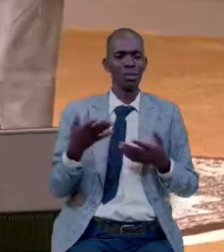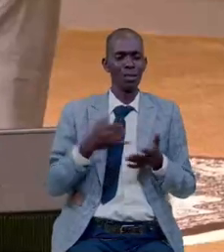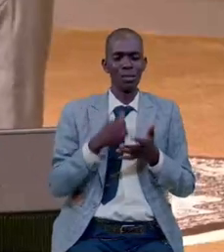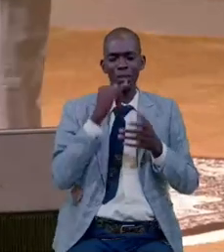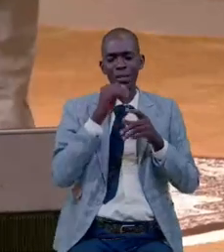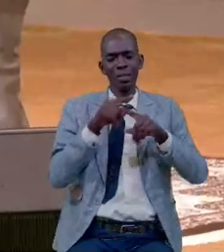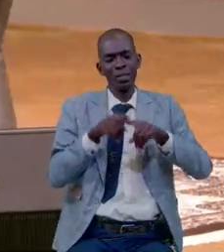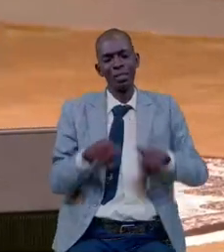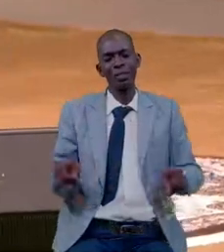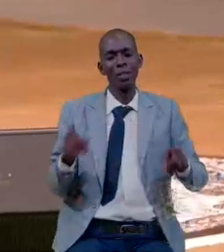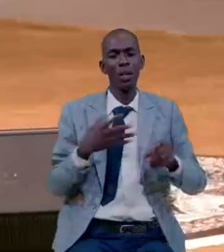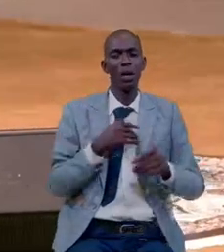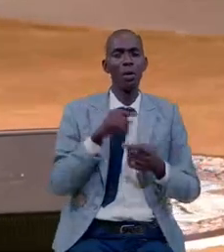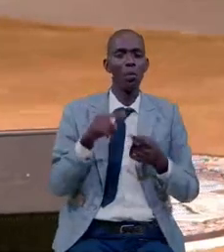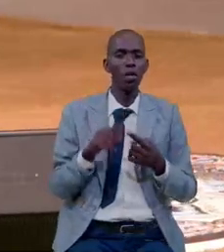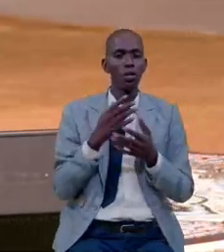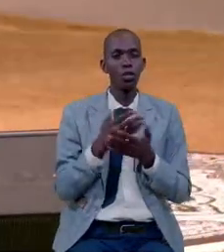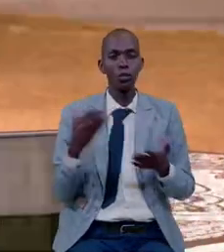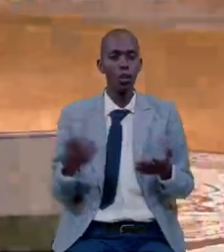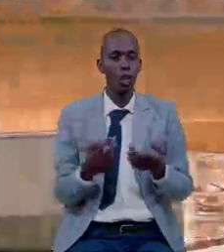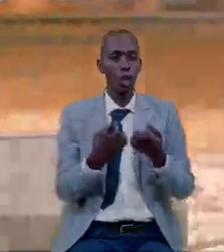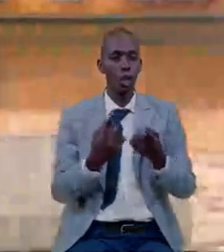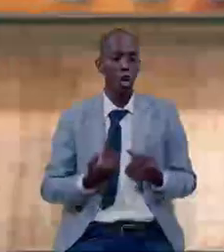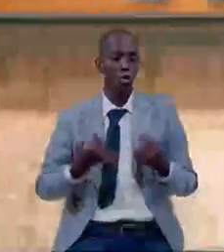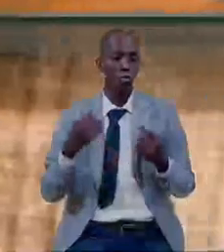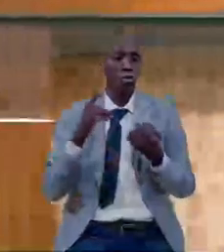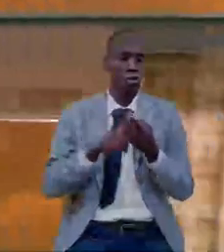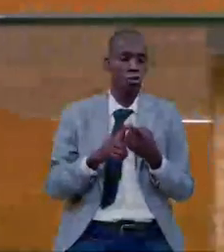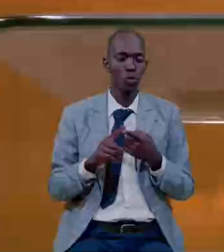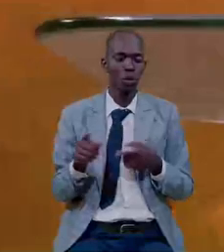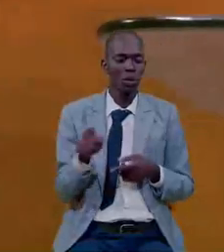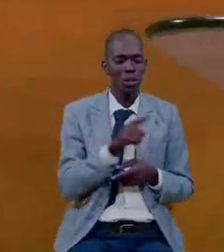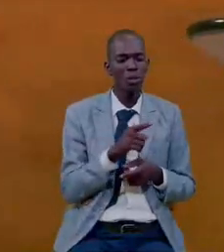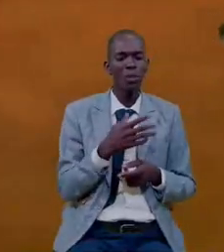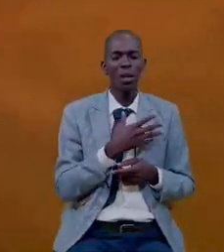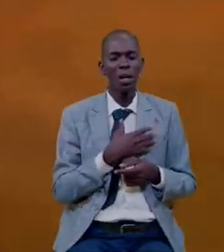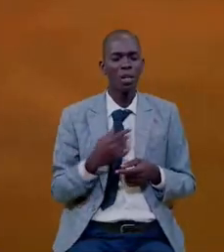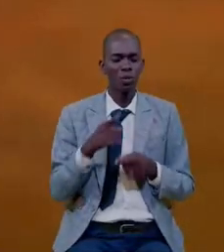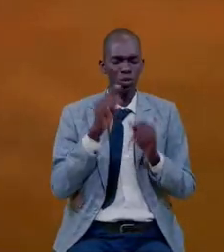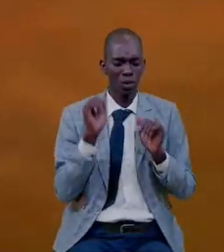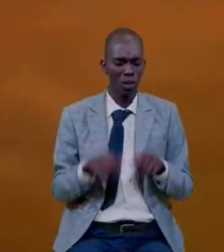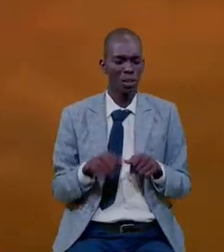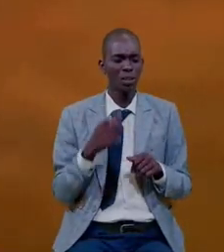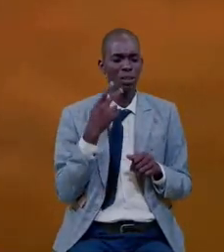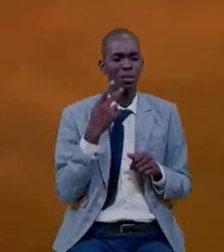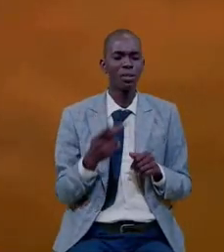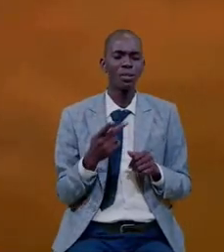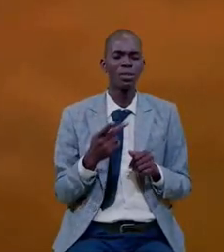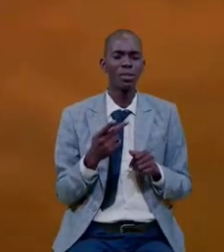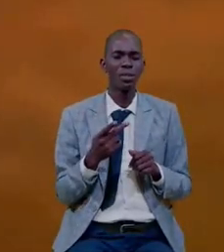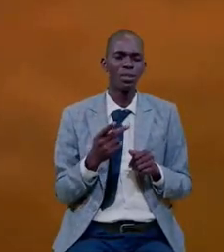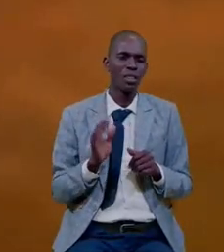le véritable fruit. Si quelque chose croise leur chemin, on va voir que